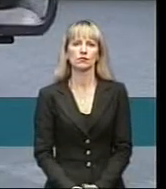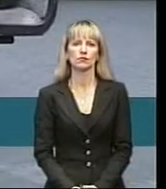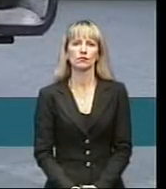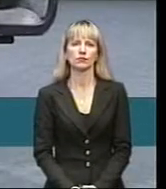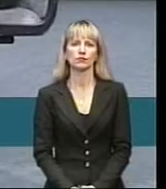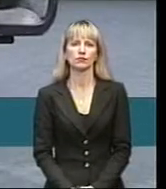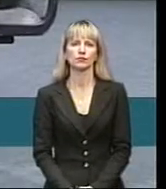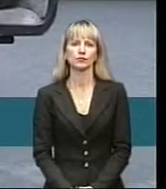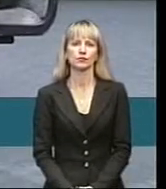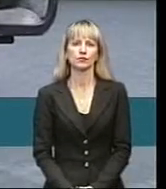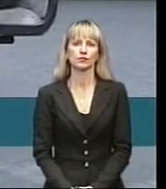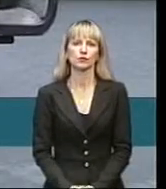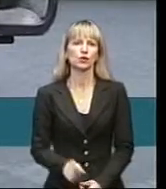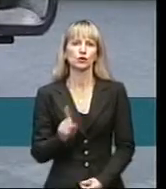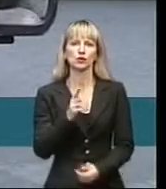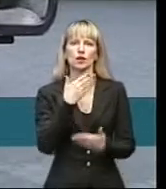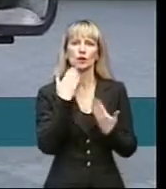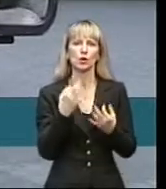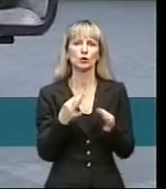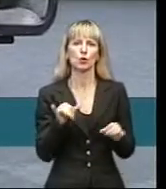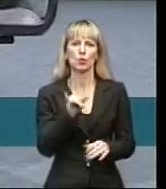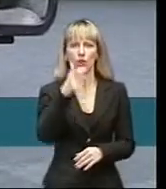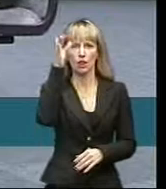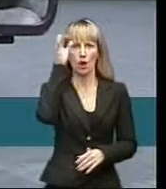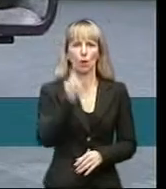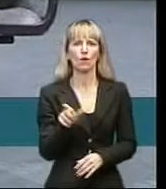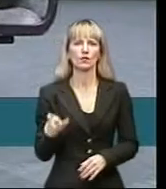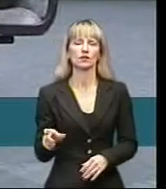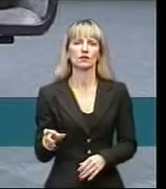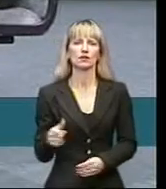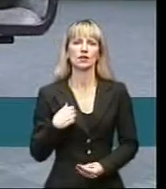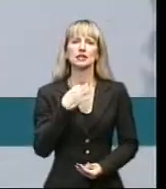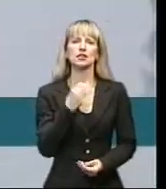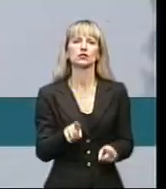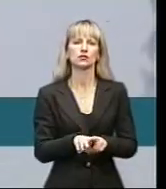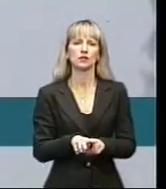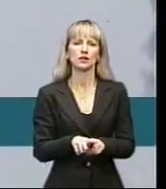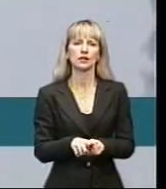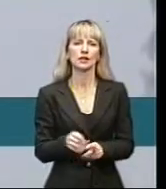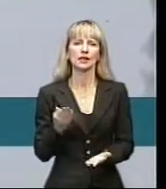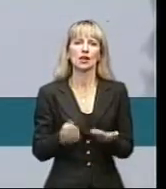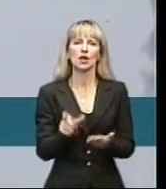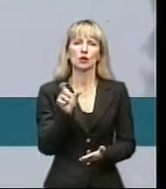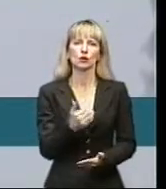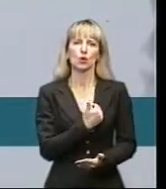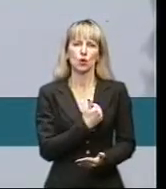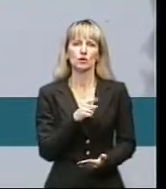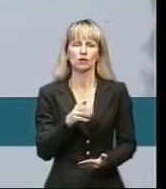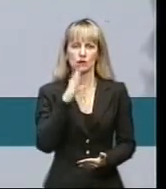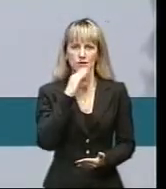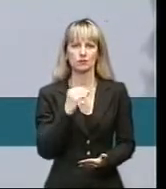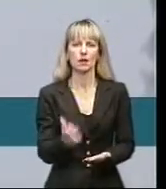До яких досі нема доступу у науковців? Ну, я вам скажу так, якщо людина хоче, то вона знайде.